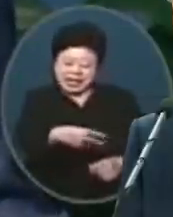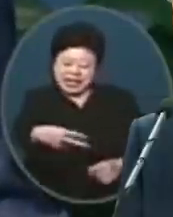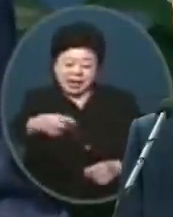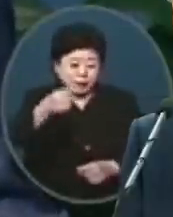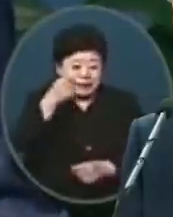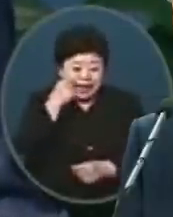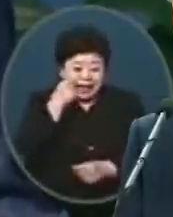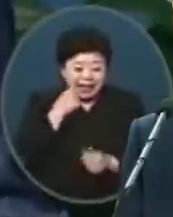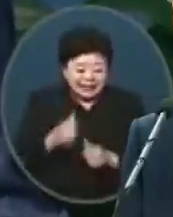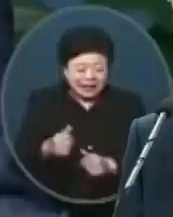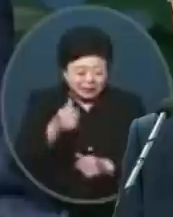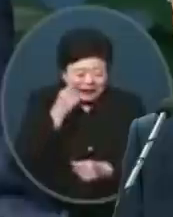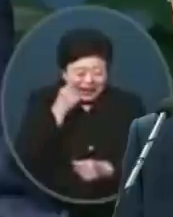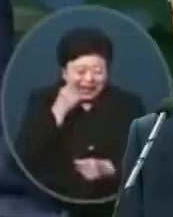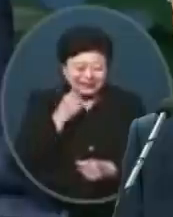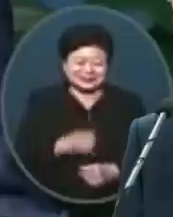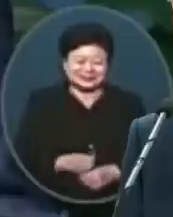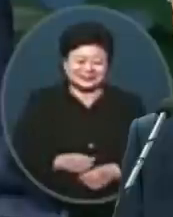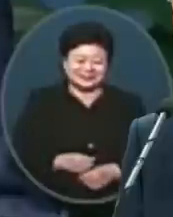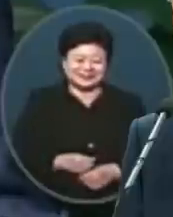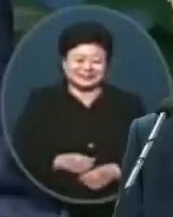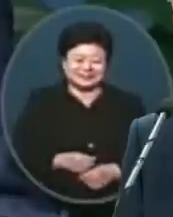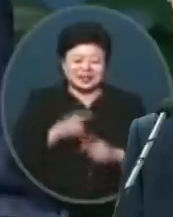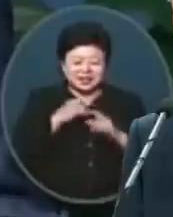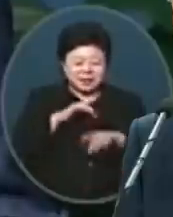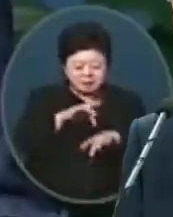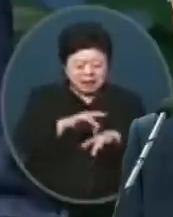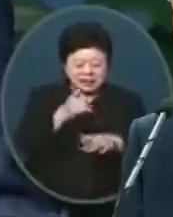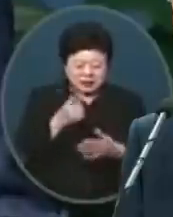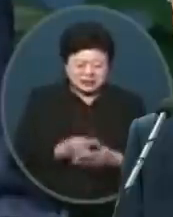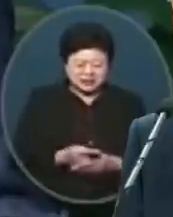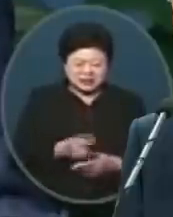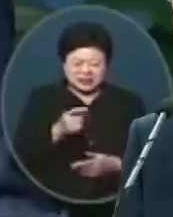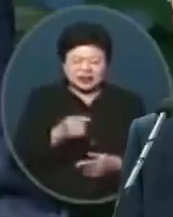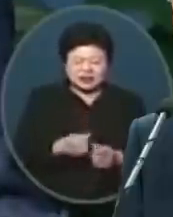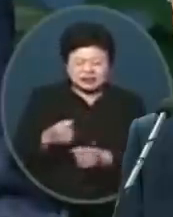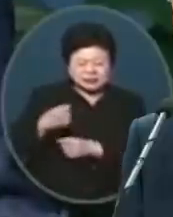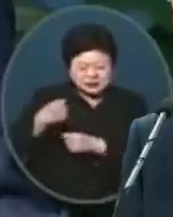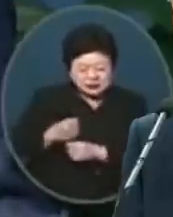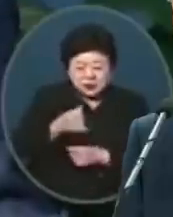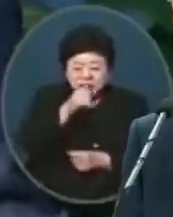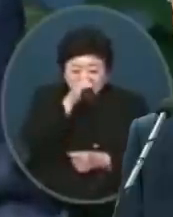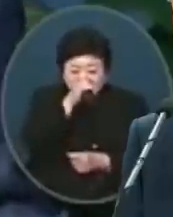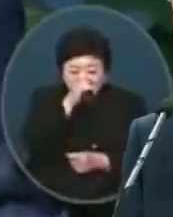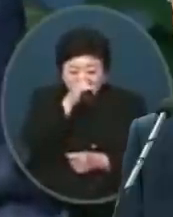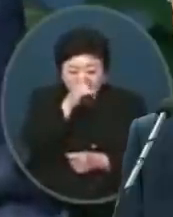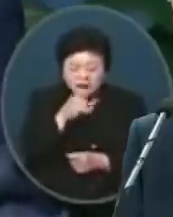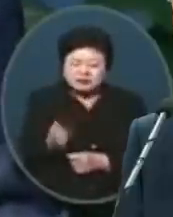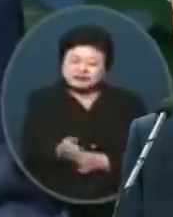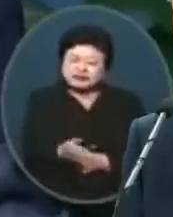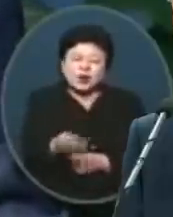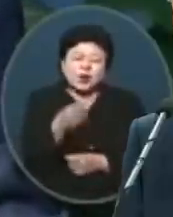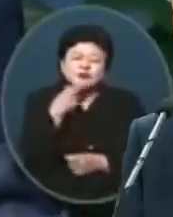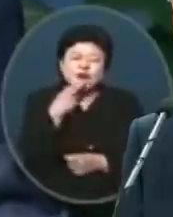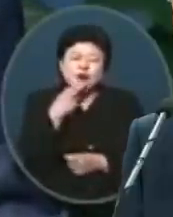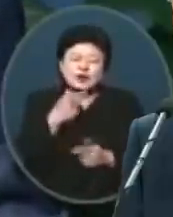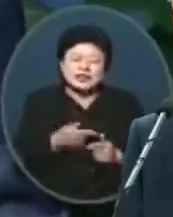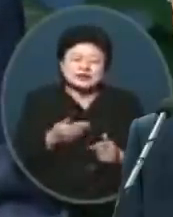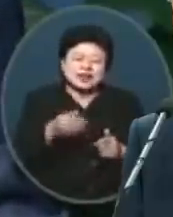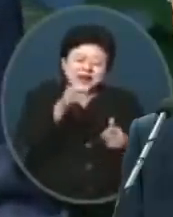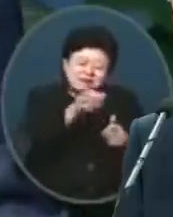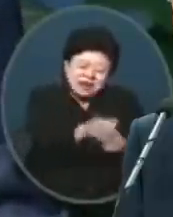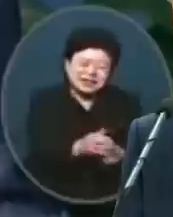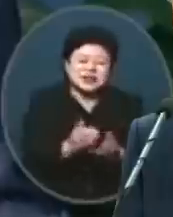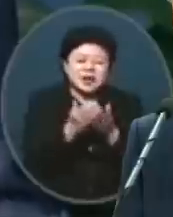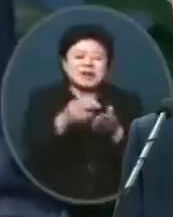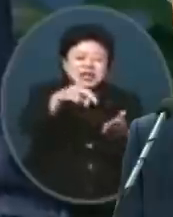없습니다. 그래서 그 다음엔 마귀가 와서 너 짐 짊어지고 있다고 말하면 묶이는 소리 하지 마라. 예수님이 가져온